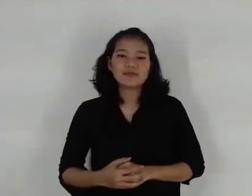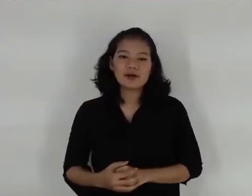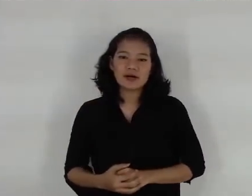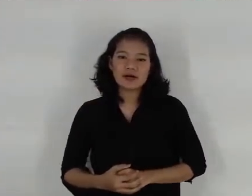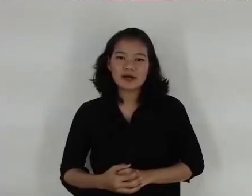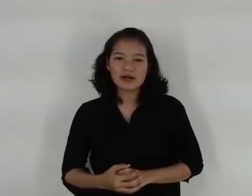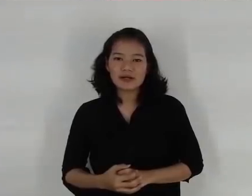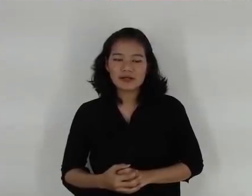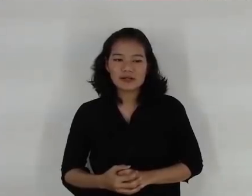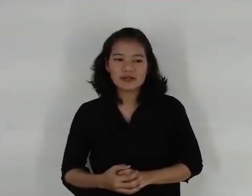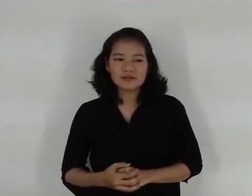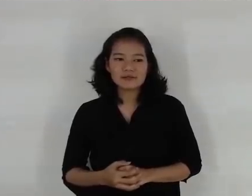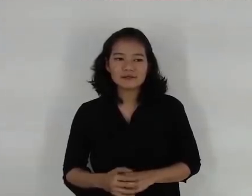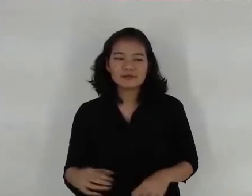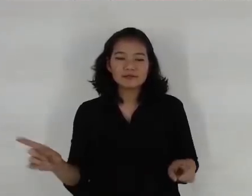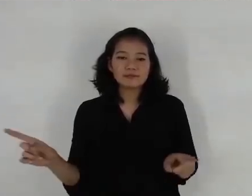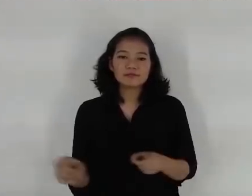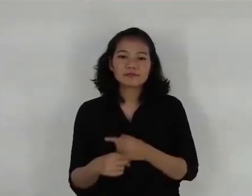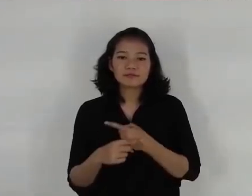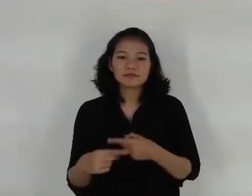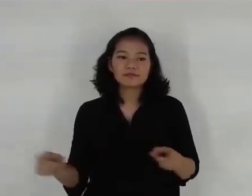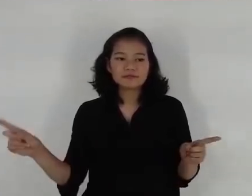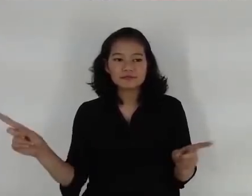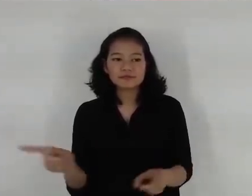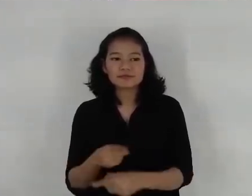gggggggggg hmm